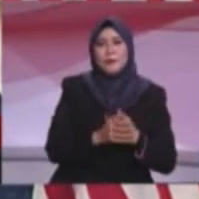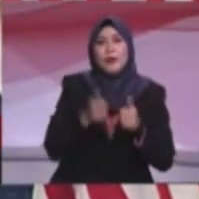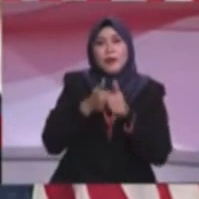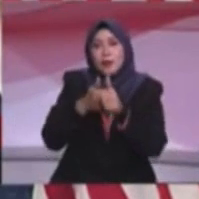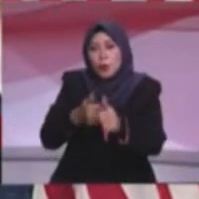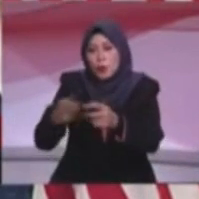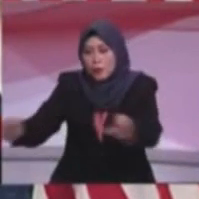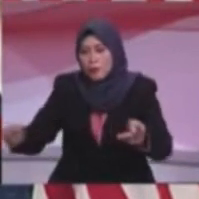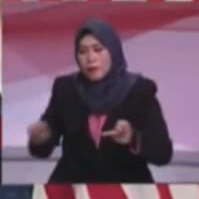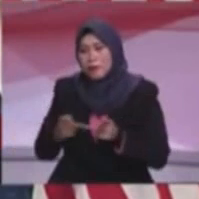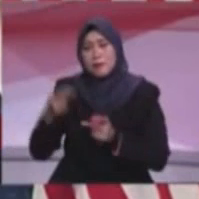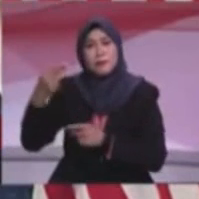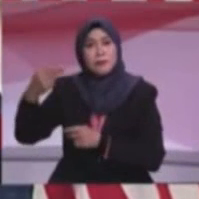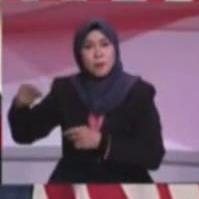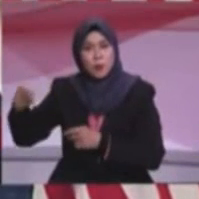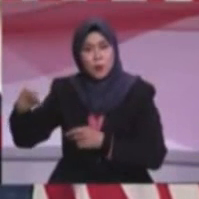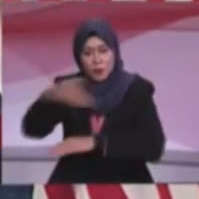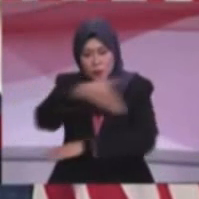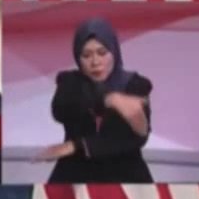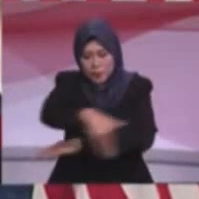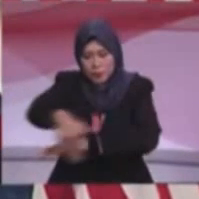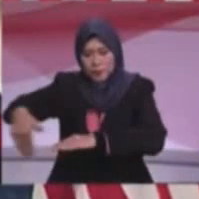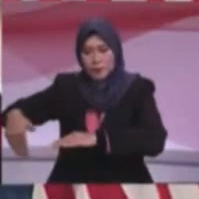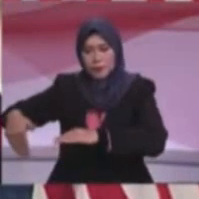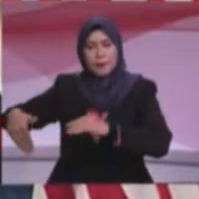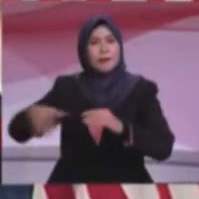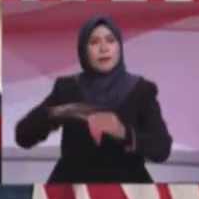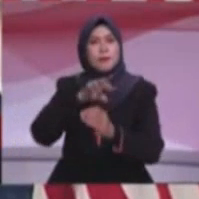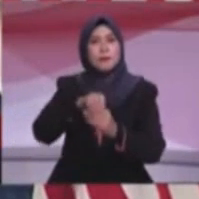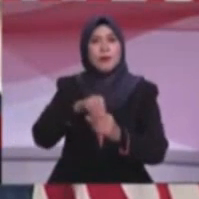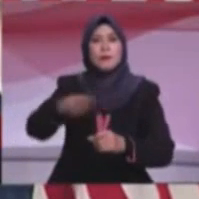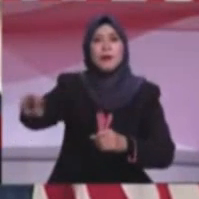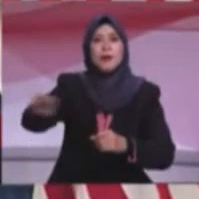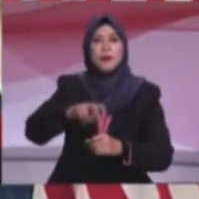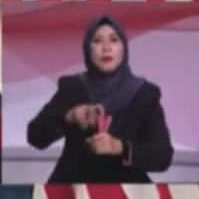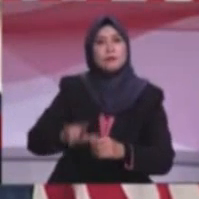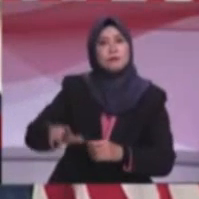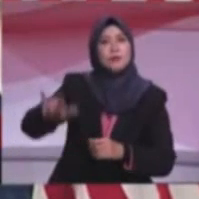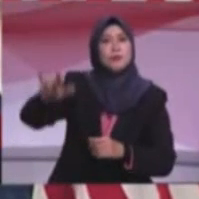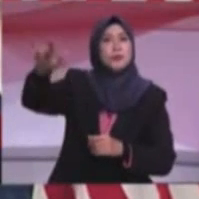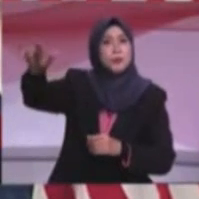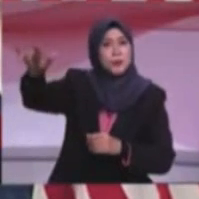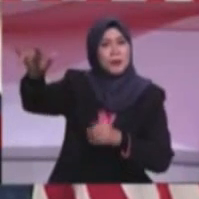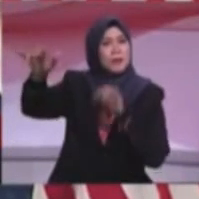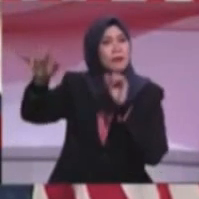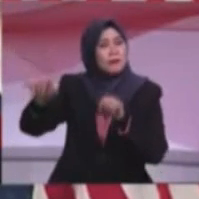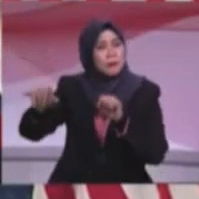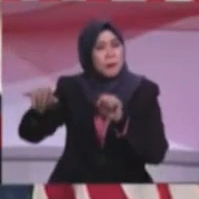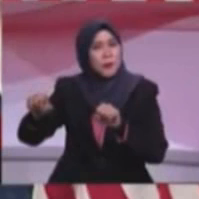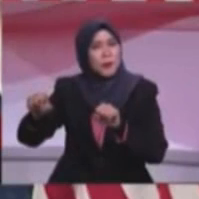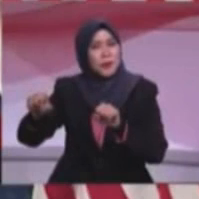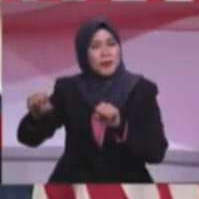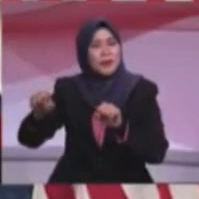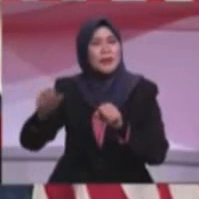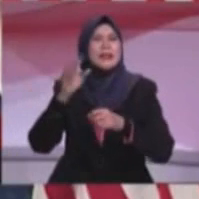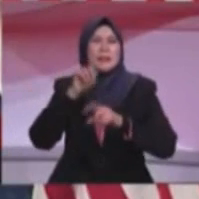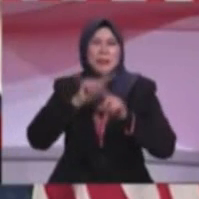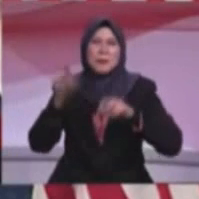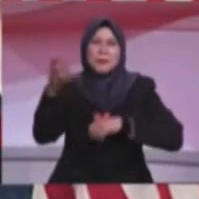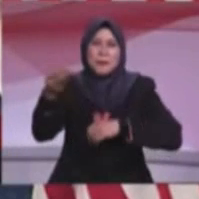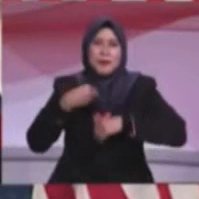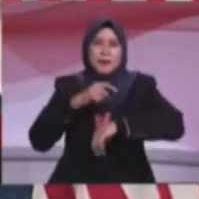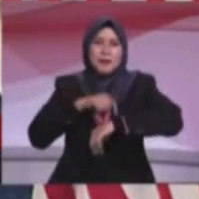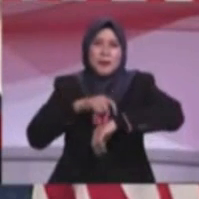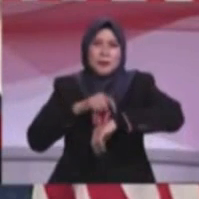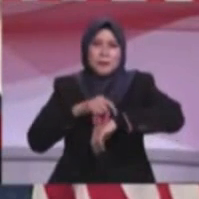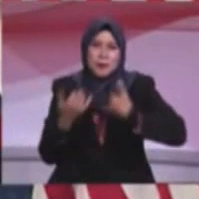bagi perjalanan sempadan yang melibatkan pengangkutan udara berikan sedikit masa dan